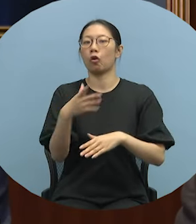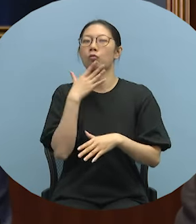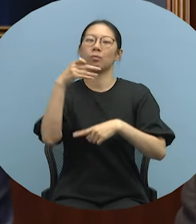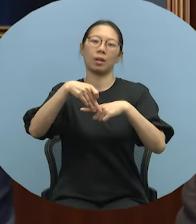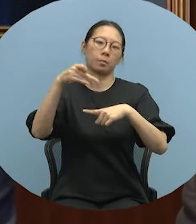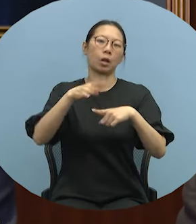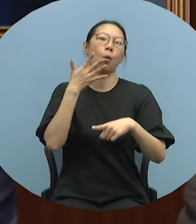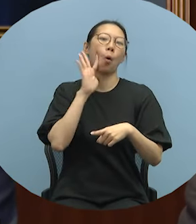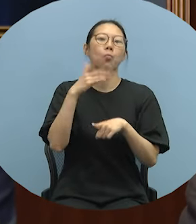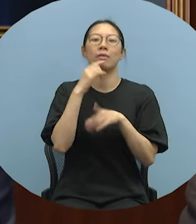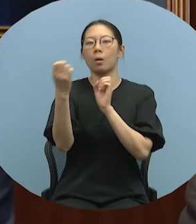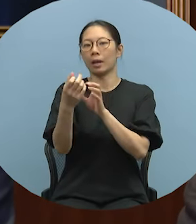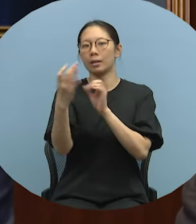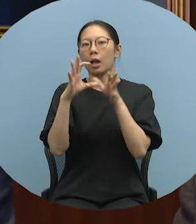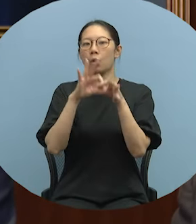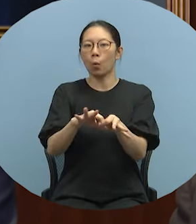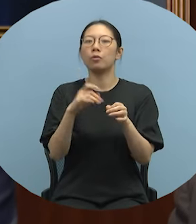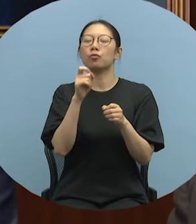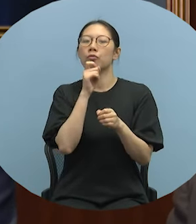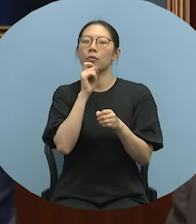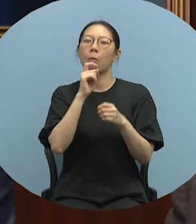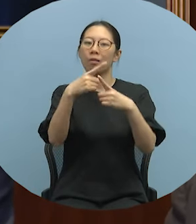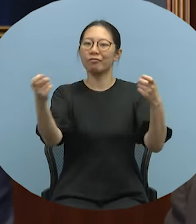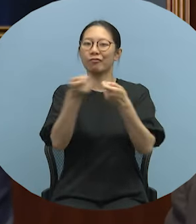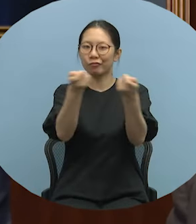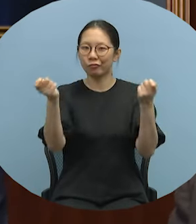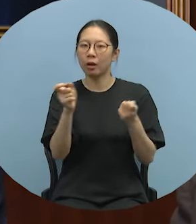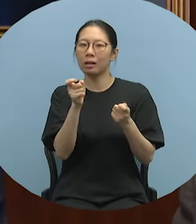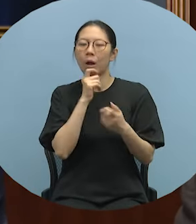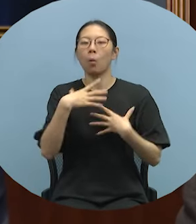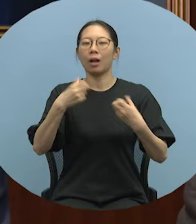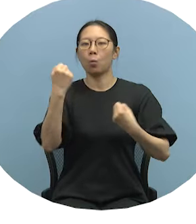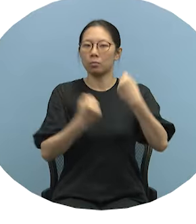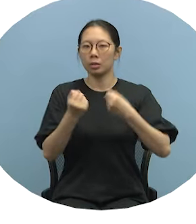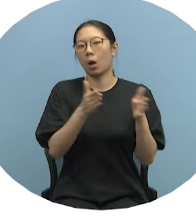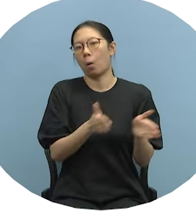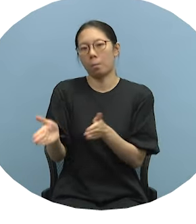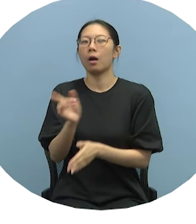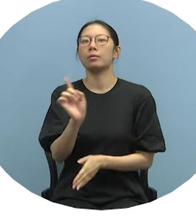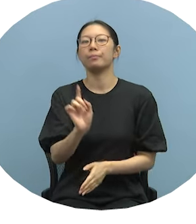深圳同埋澳門商討有關嘅跨境直通救護車嘅安排。